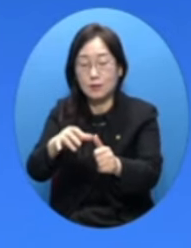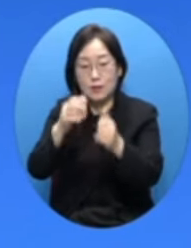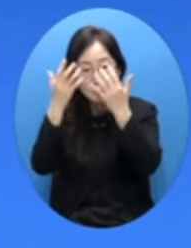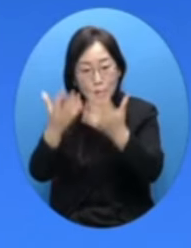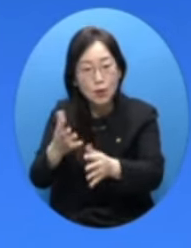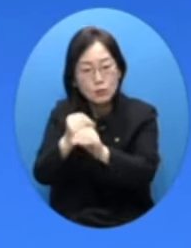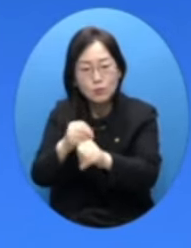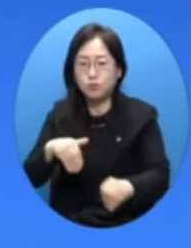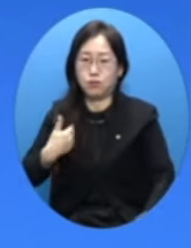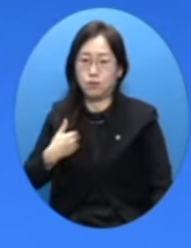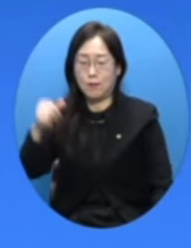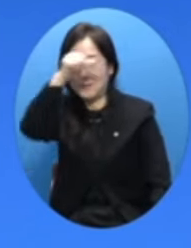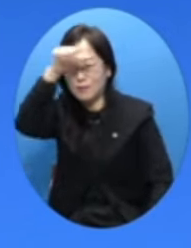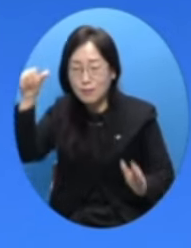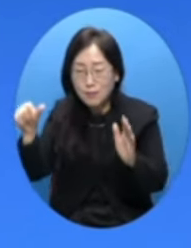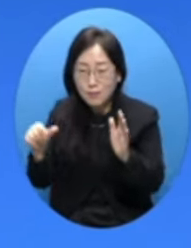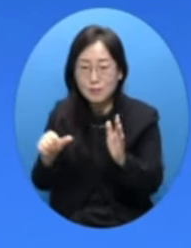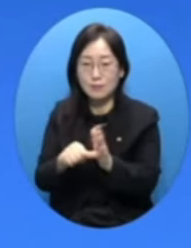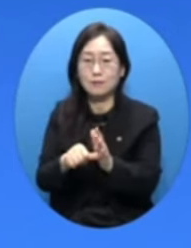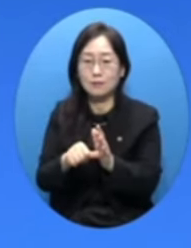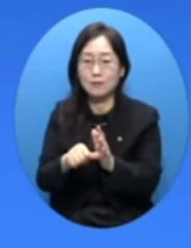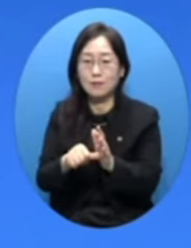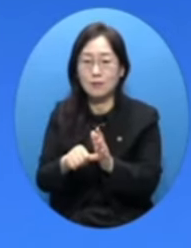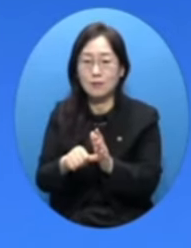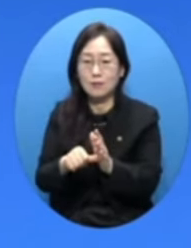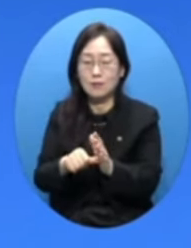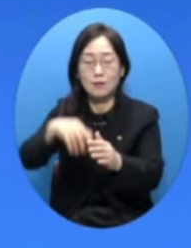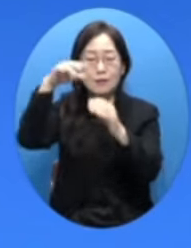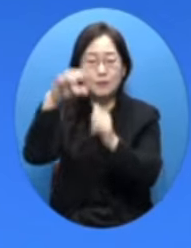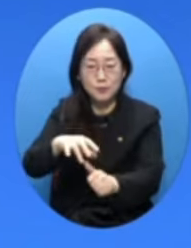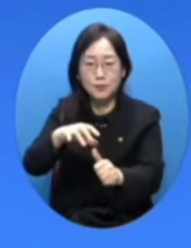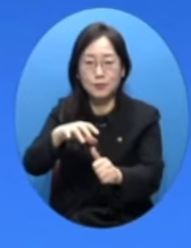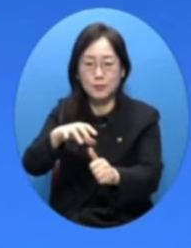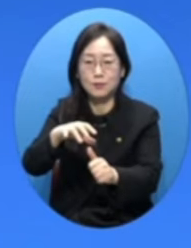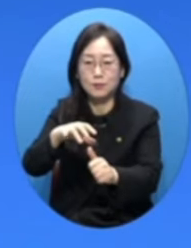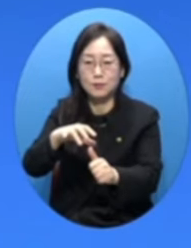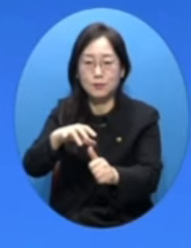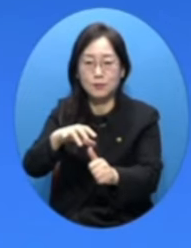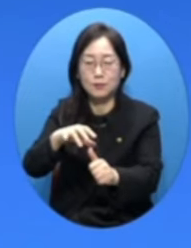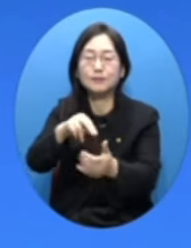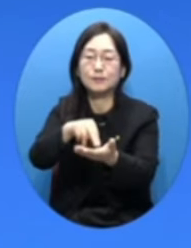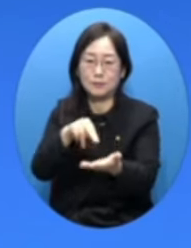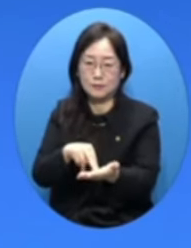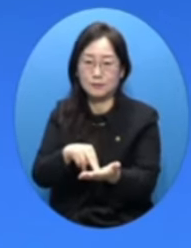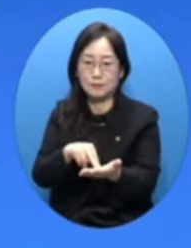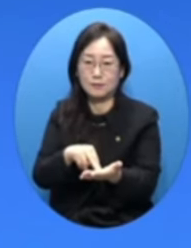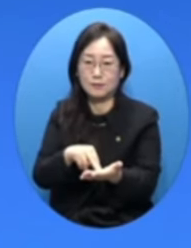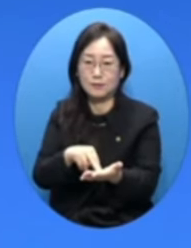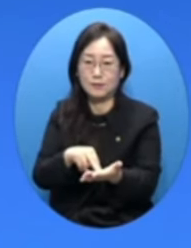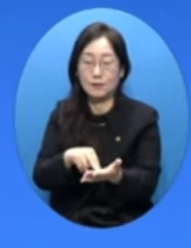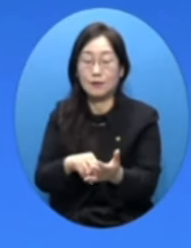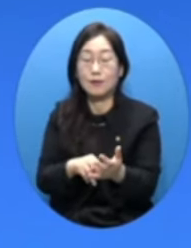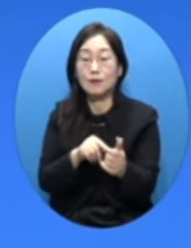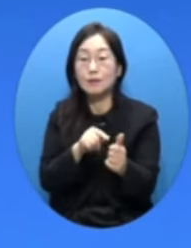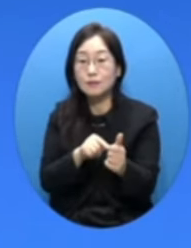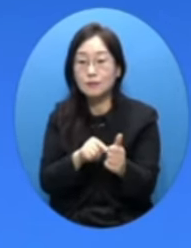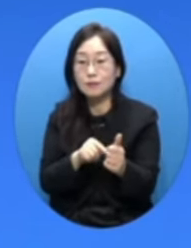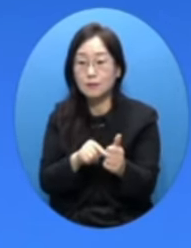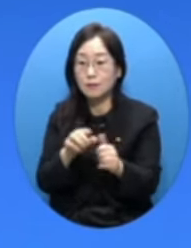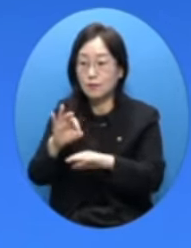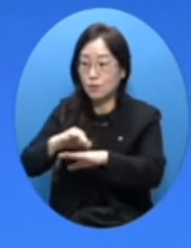종신형과 같은 무기징역과 같은 그러한 상태에 그가 놓여져 있었는데 그곳에서